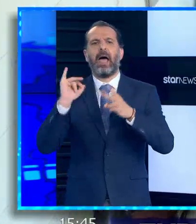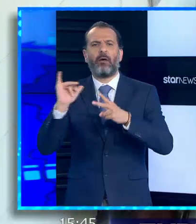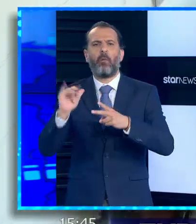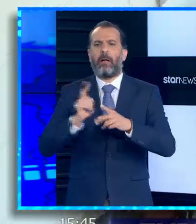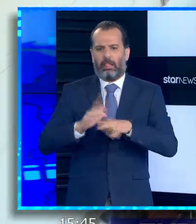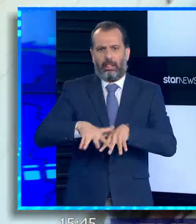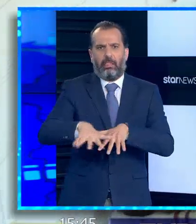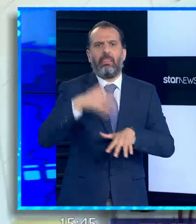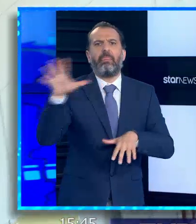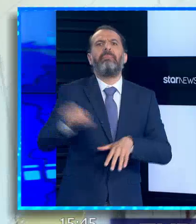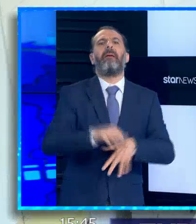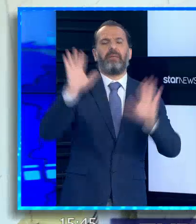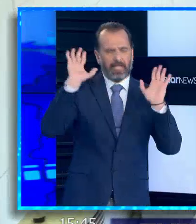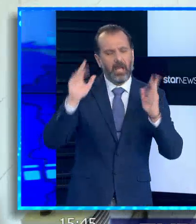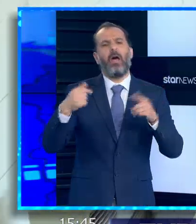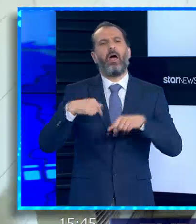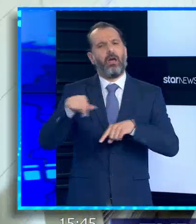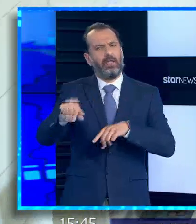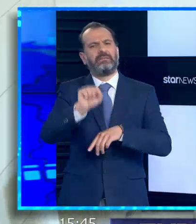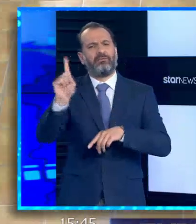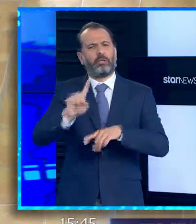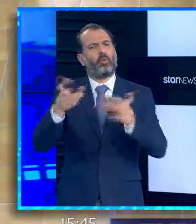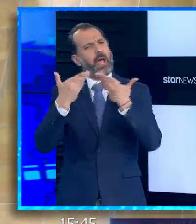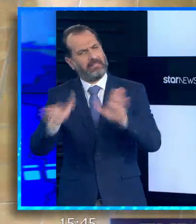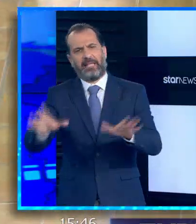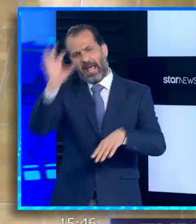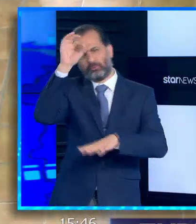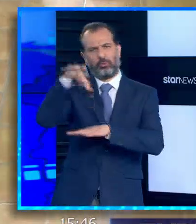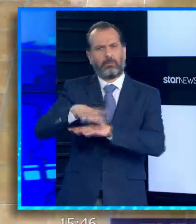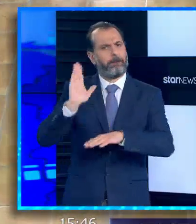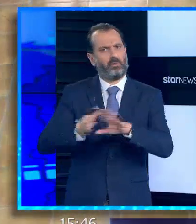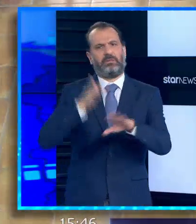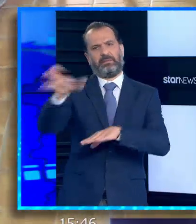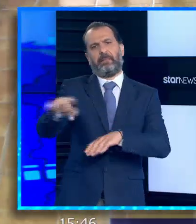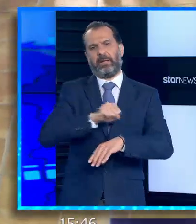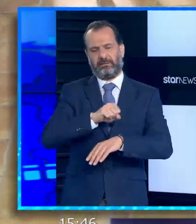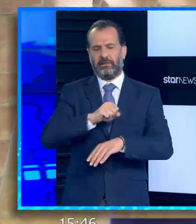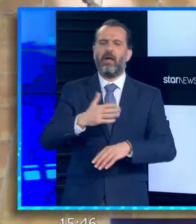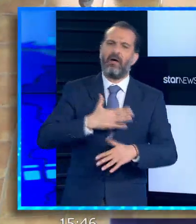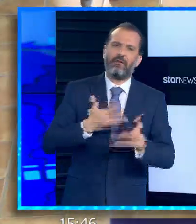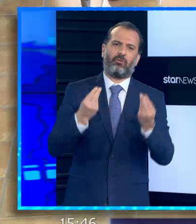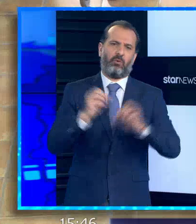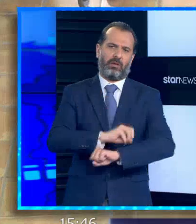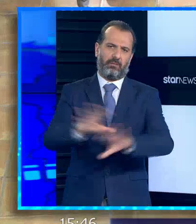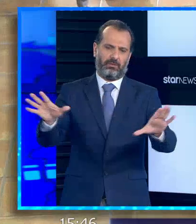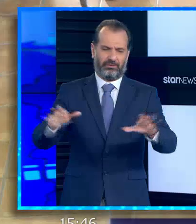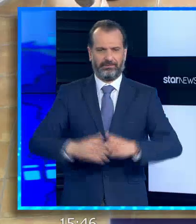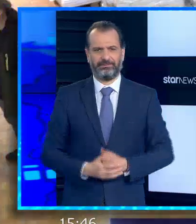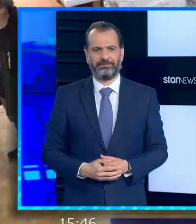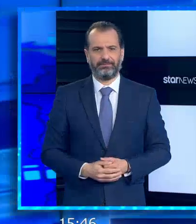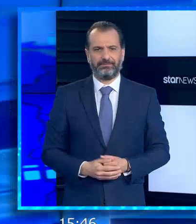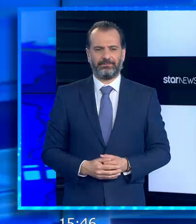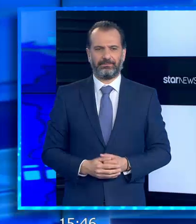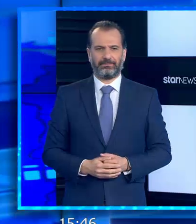παραλάβει όσοι έχουν ζητήσει να εκδοθούν. Μάλιστα. Ευχαριστούμε πολύ, Γιώργο, για τις πληροφορίες και την ενημέρωση.